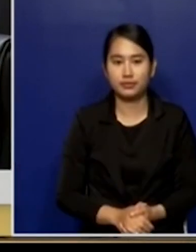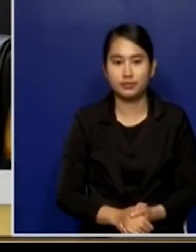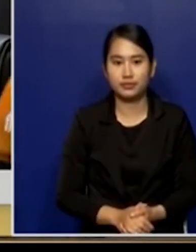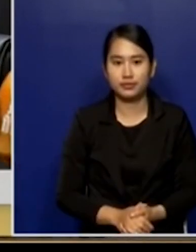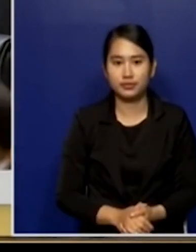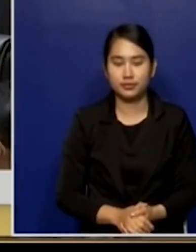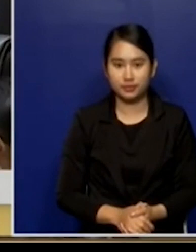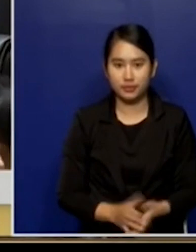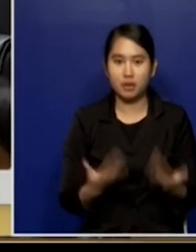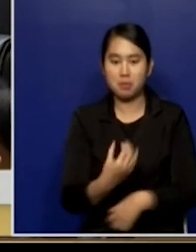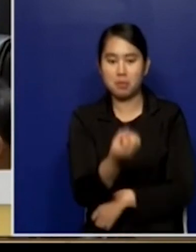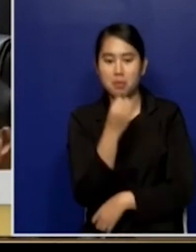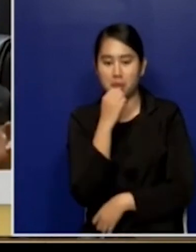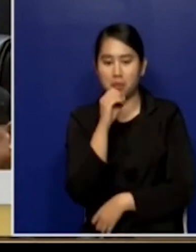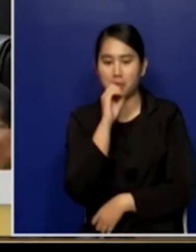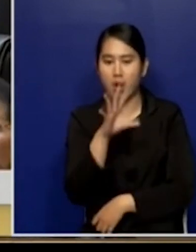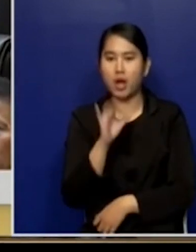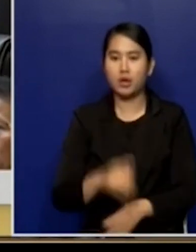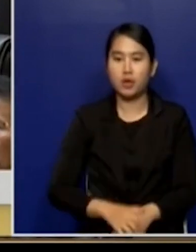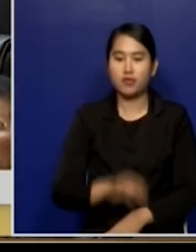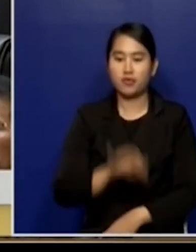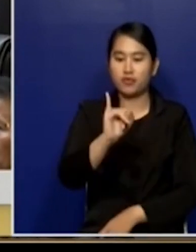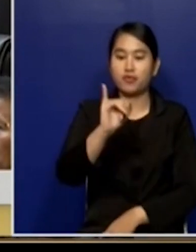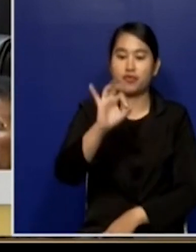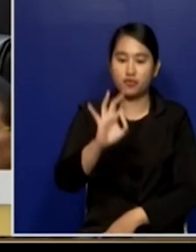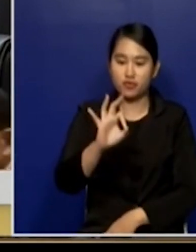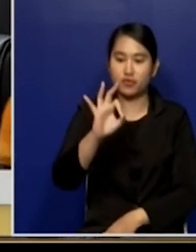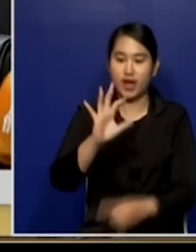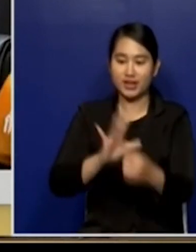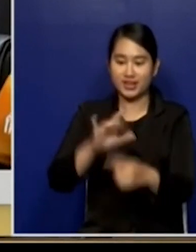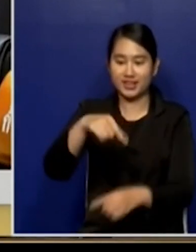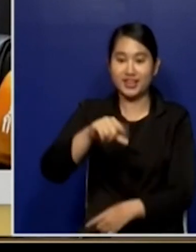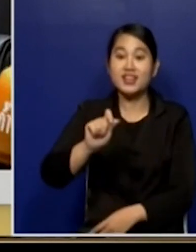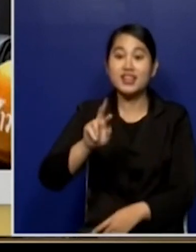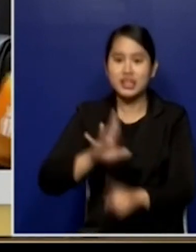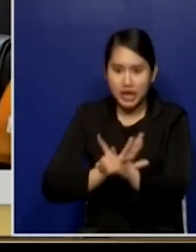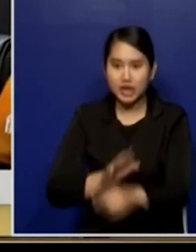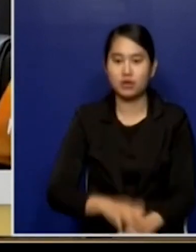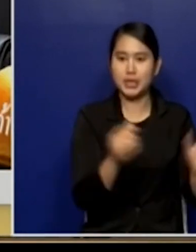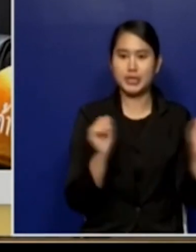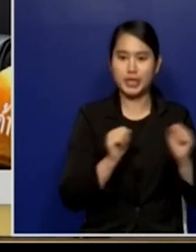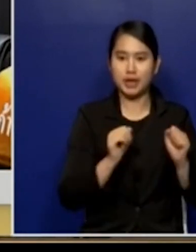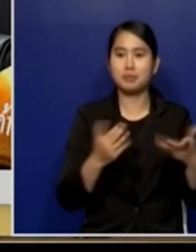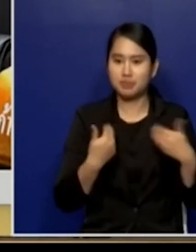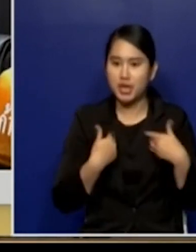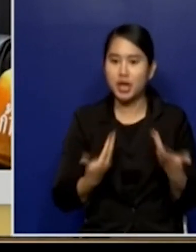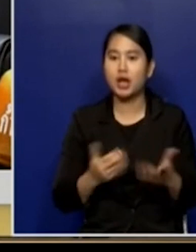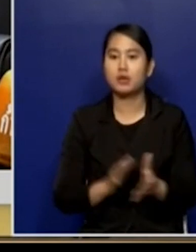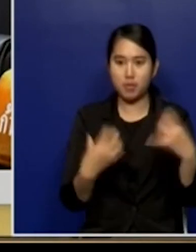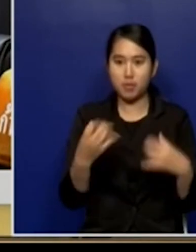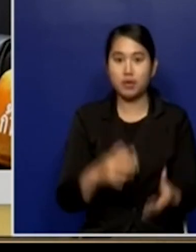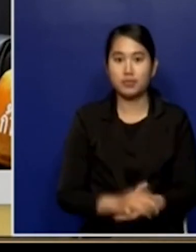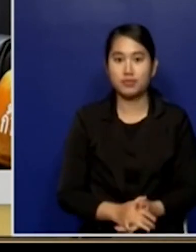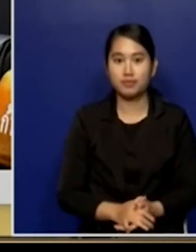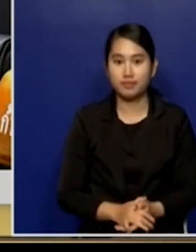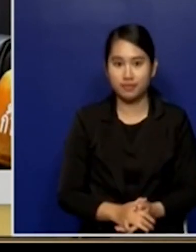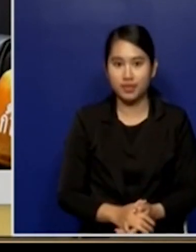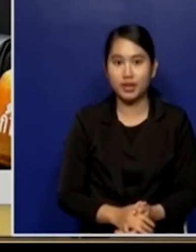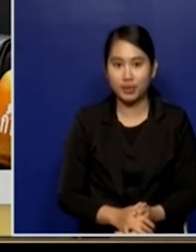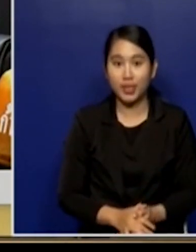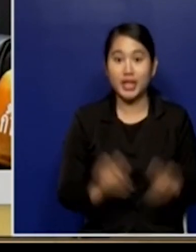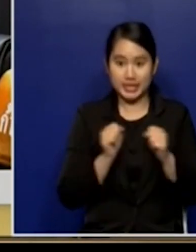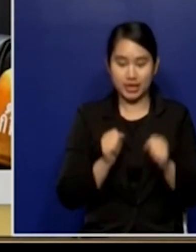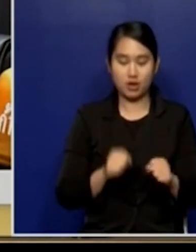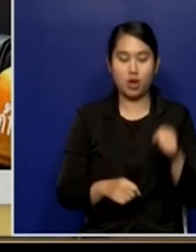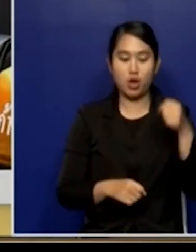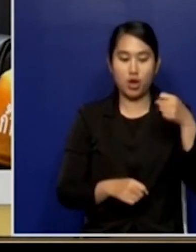้และไม่ตองมาอ้างนะครับวา Pfizer ต้องเกบที่อภูมิ ล 70 องศาModena ตองลบ 20 องศาอย่างวัซีน Pfizer เขาไมไดตองเก็บในลบ